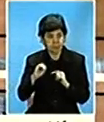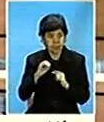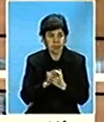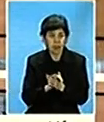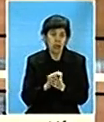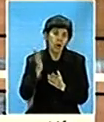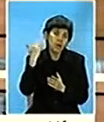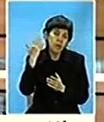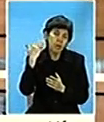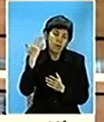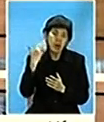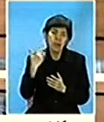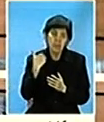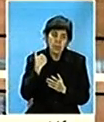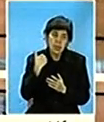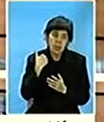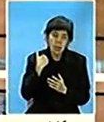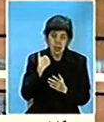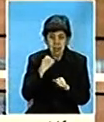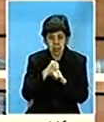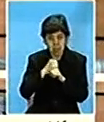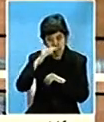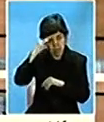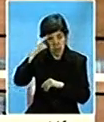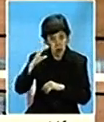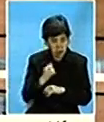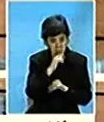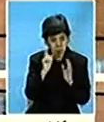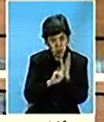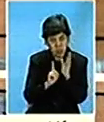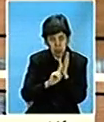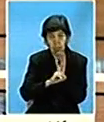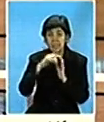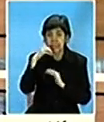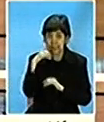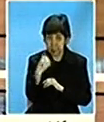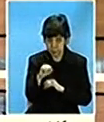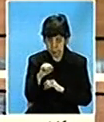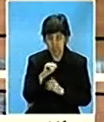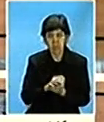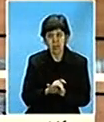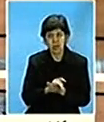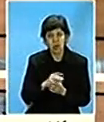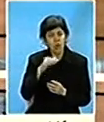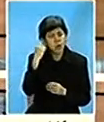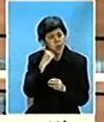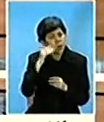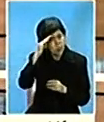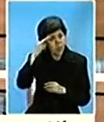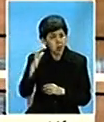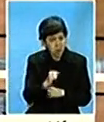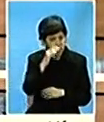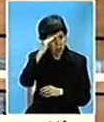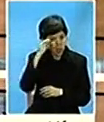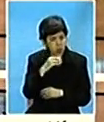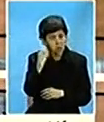ห่วงที่ผ่านมานั้นมีการปฏิวัติรัฐประหาร10ครั้งทุกครั้งที่มีการกระทำรัฐประหาร